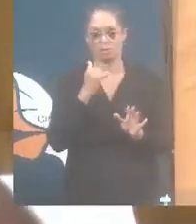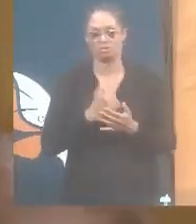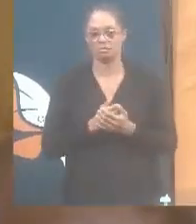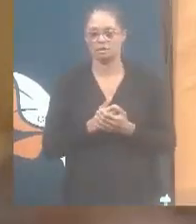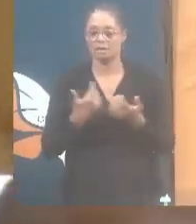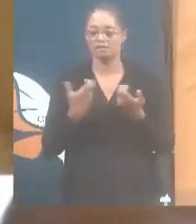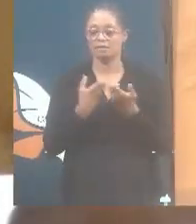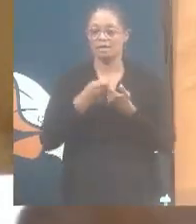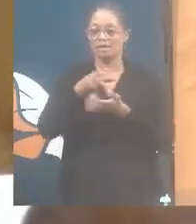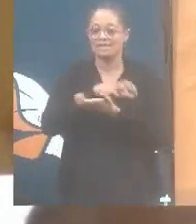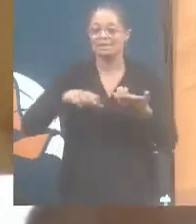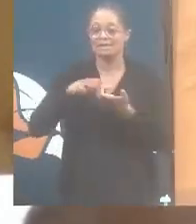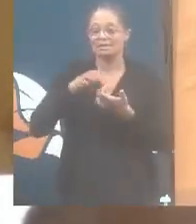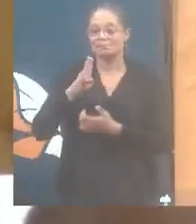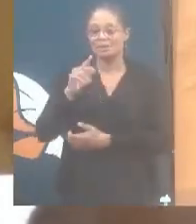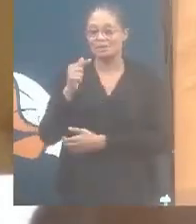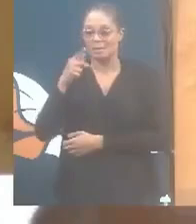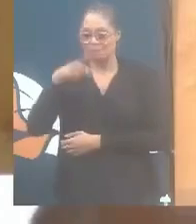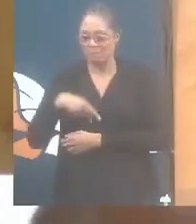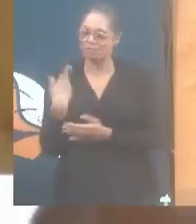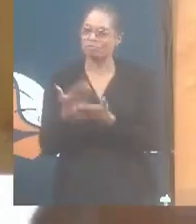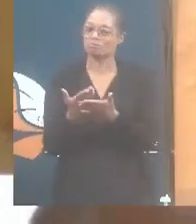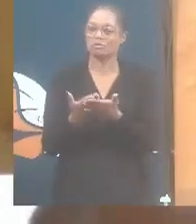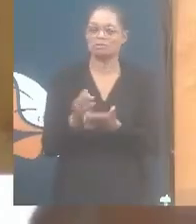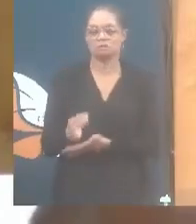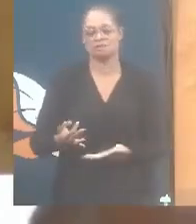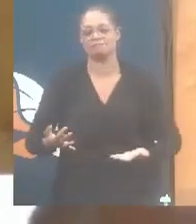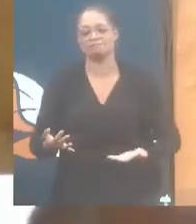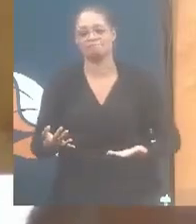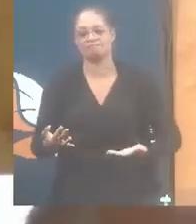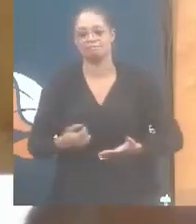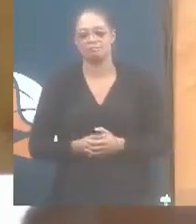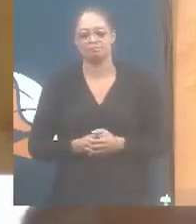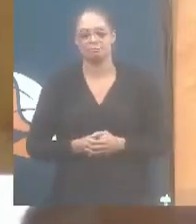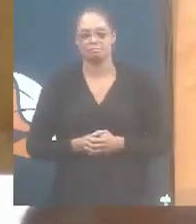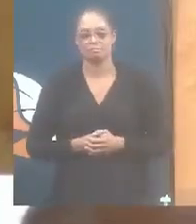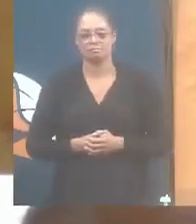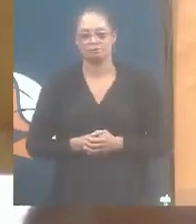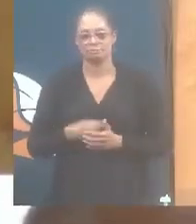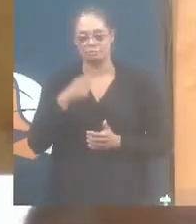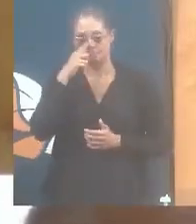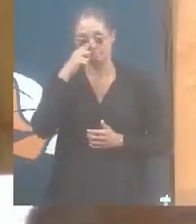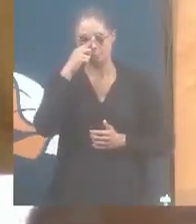apporte une illustration douloureuse. Le collègue